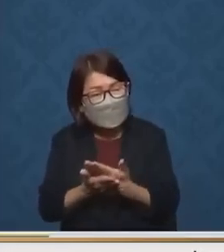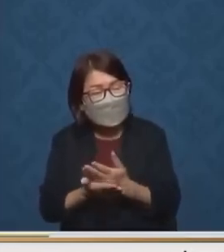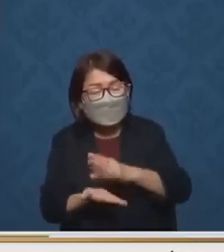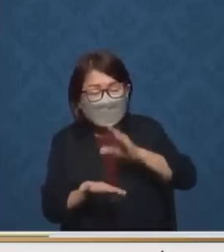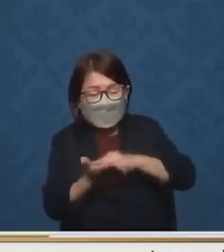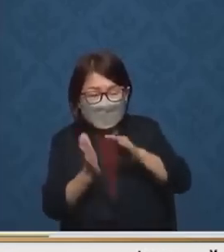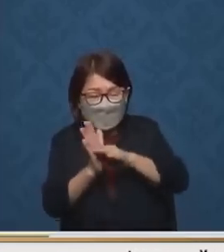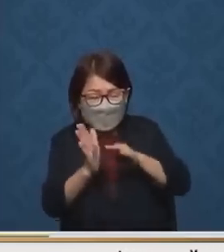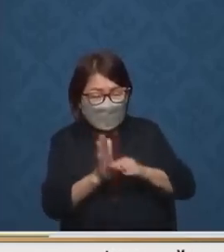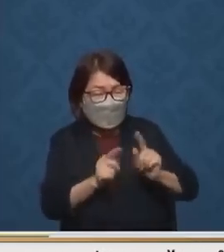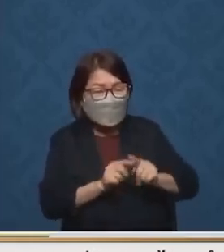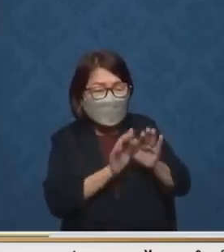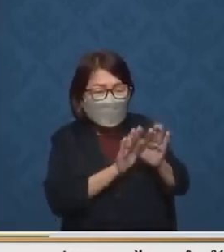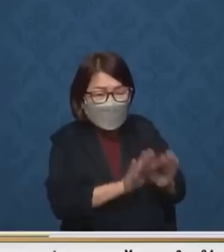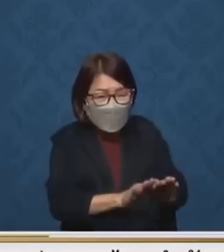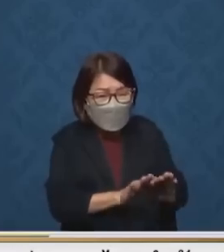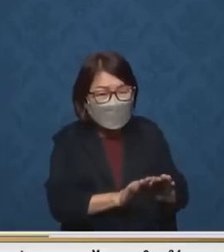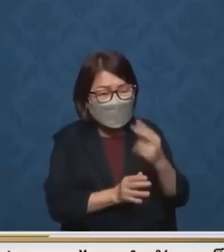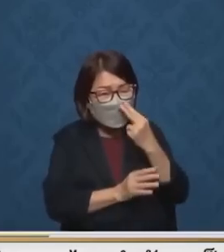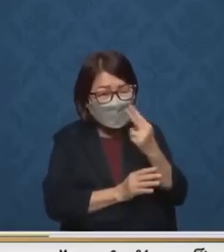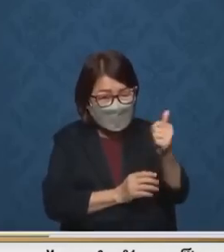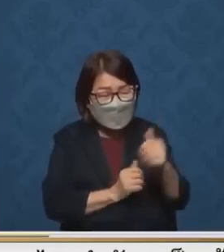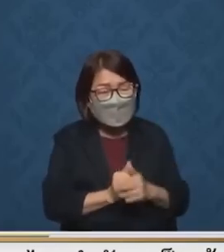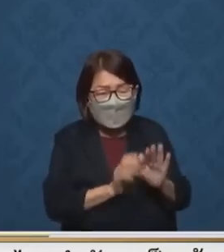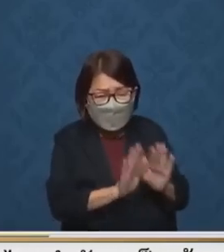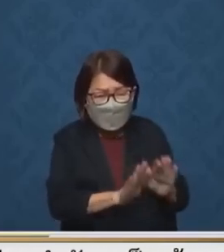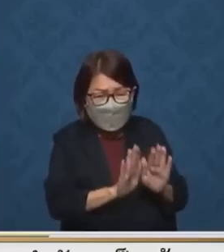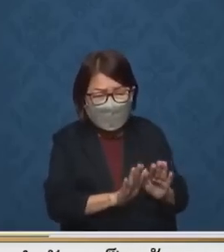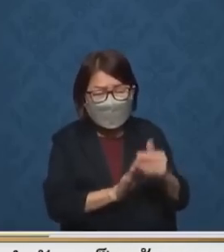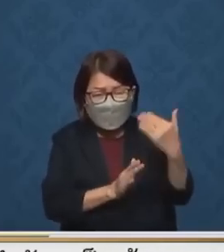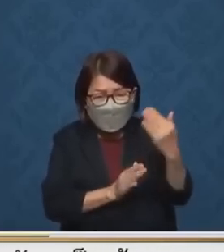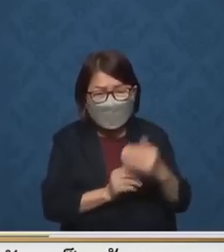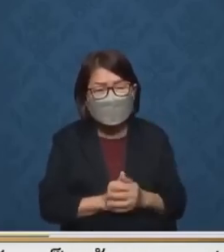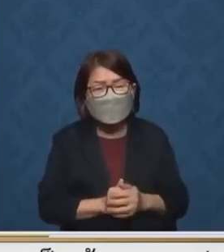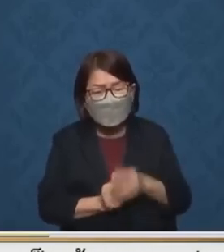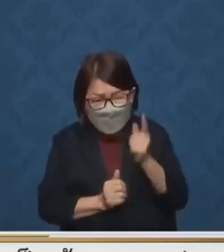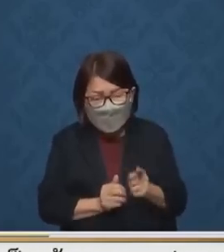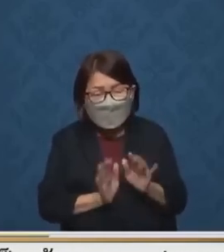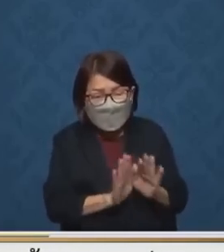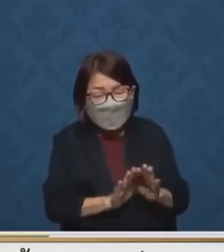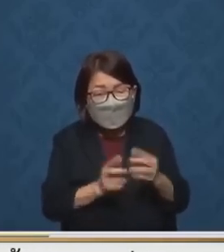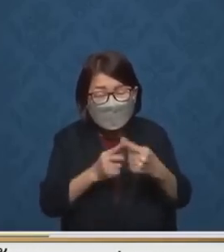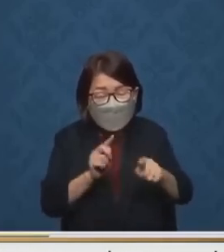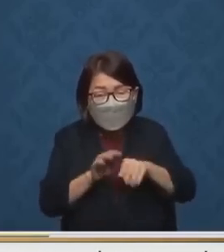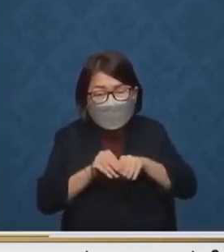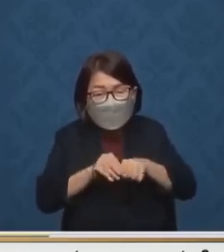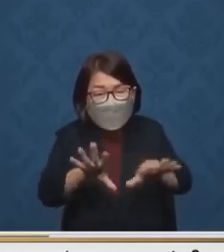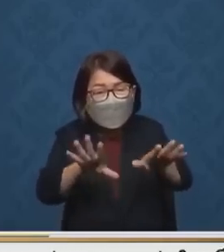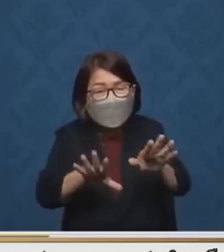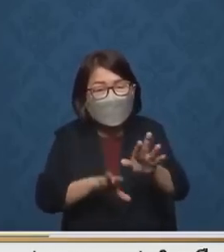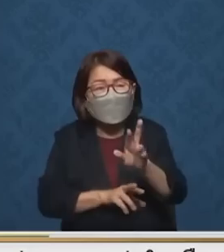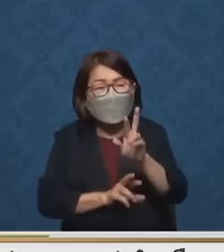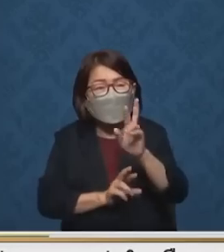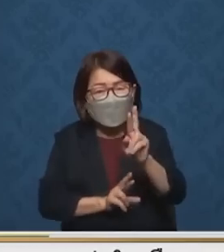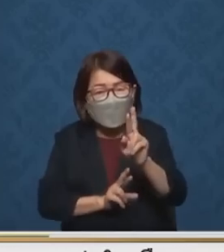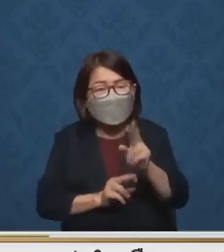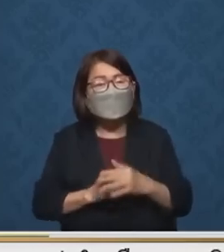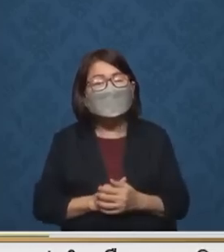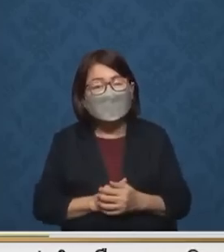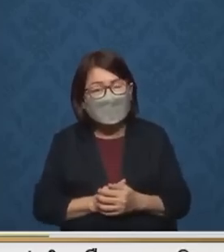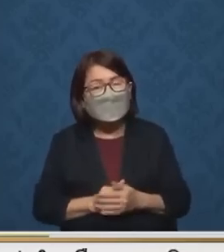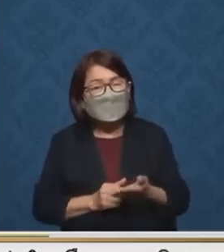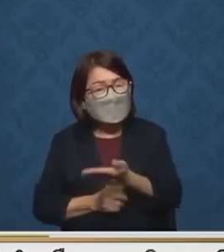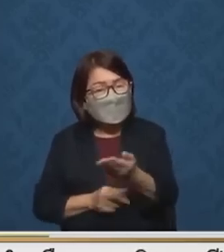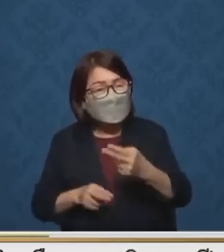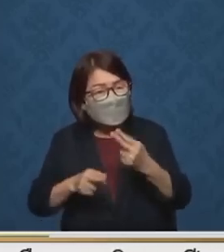เอsingingาถ้หุดไปนี่เราบัญช